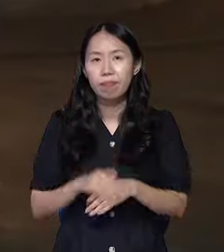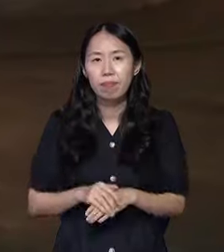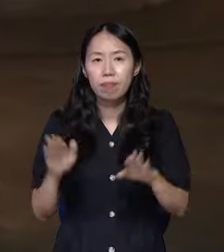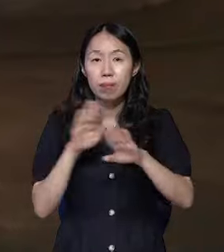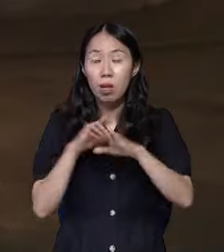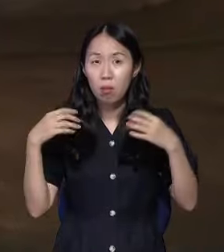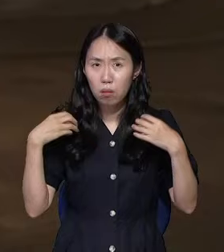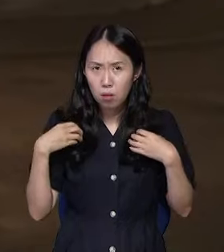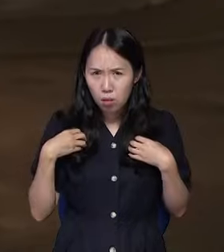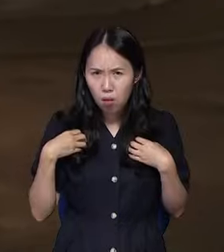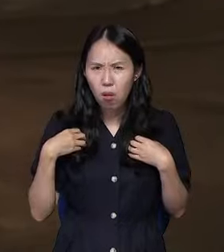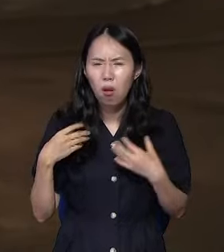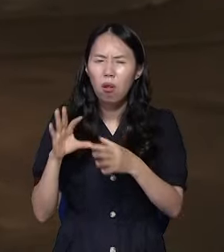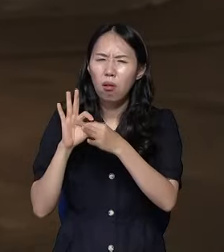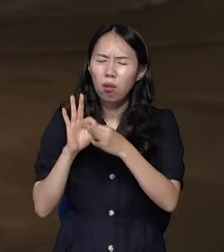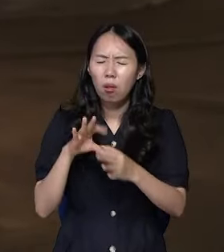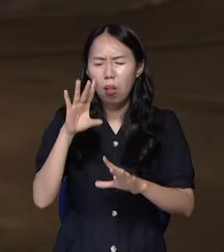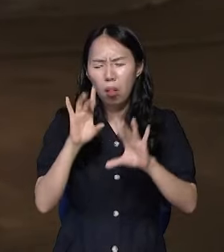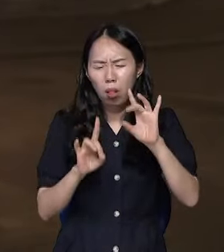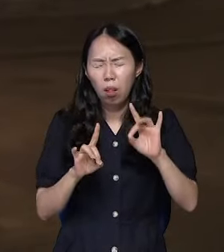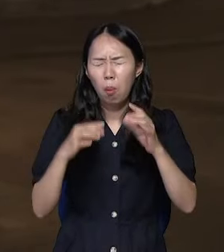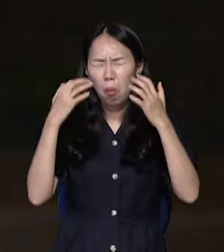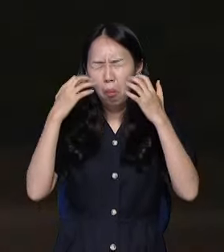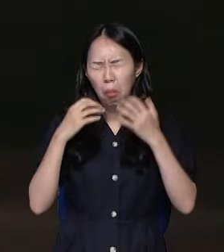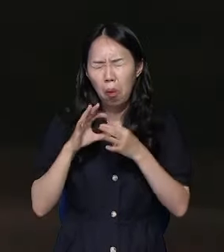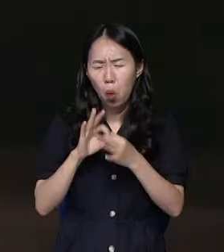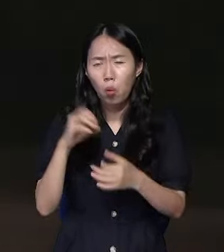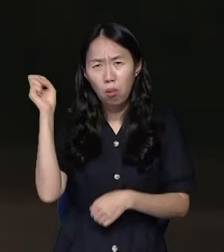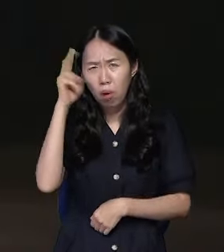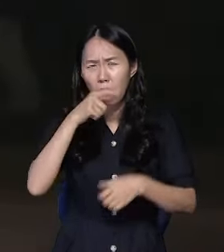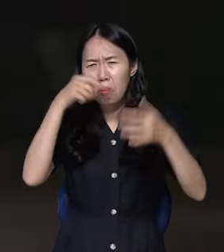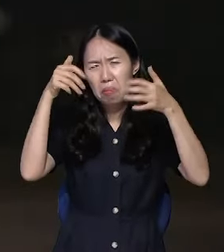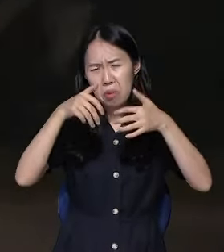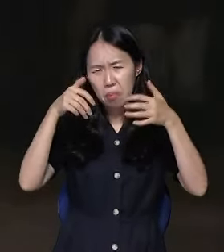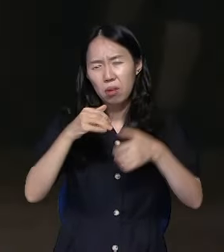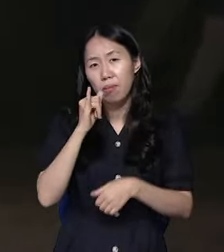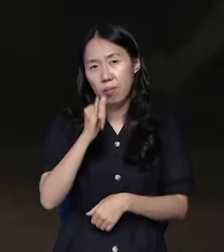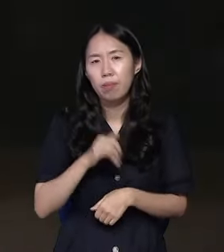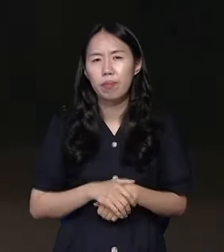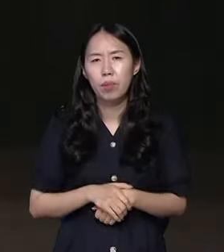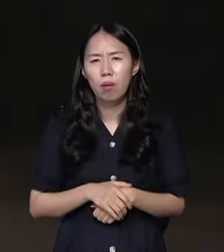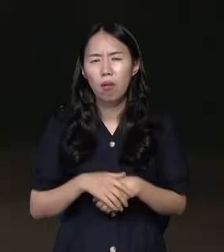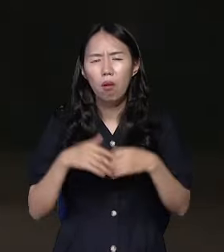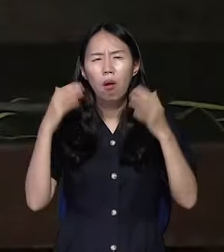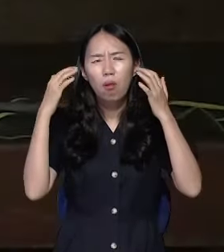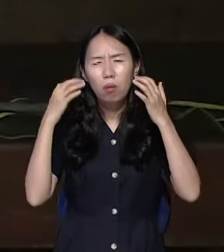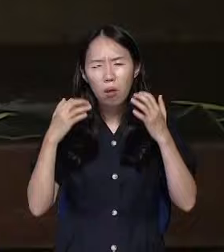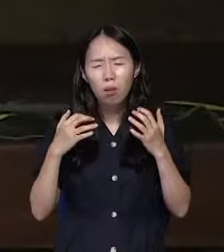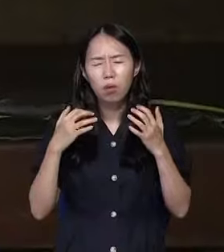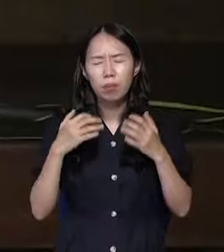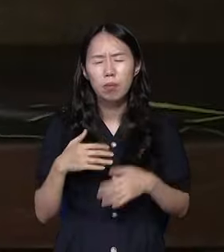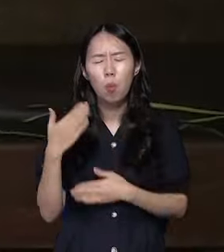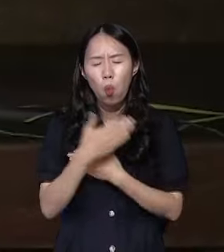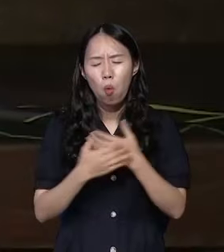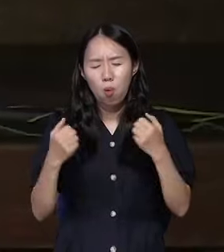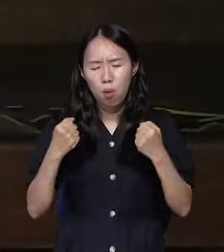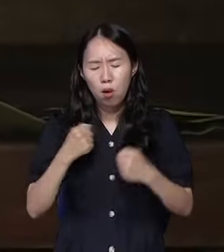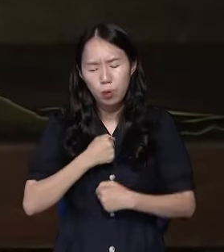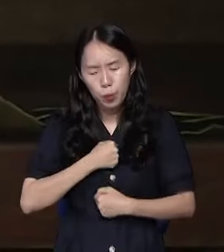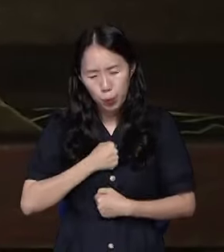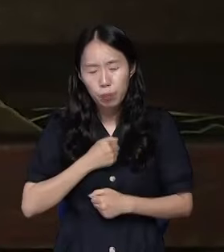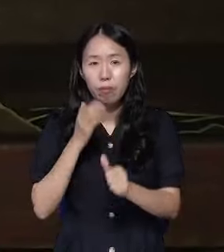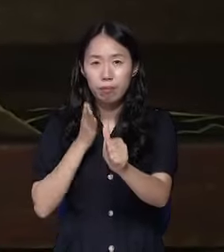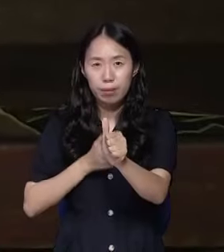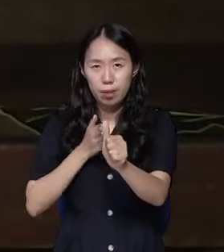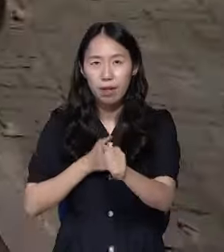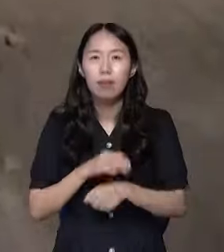기상청은 당분간 습하고 무더운 날씨가 이어지고 소나기가 자주 내리겠다며 여름철 건강관리에 주의할 것을